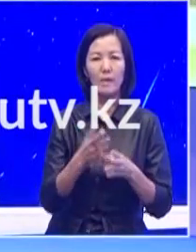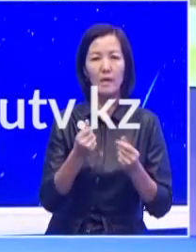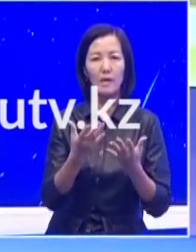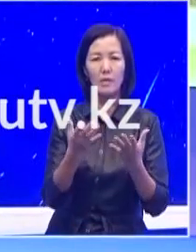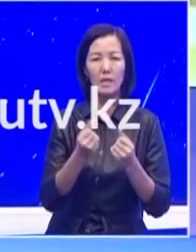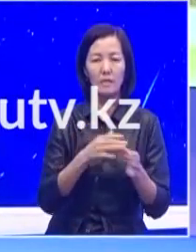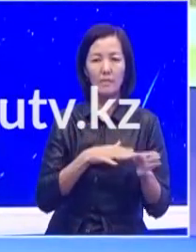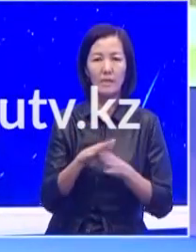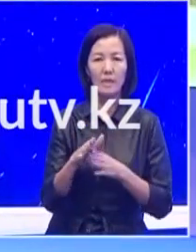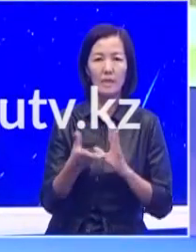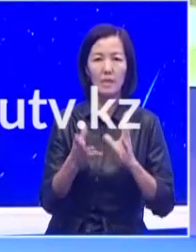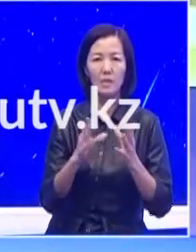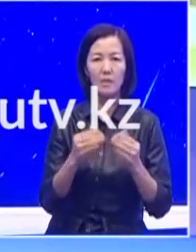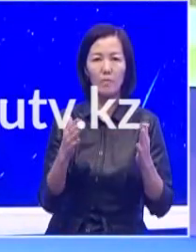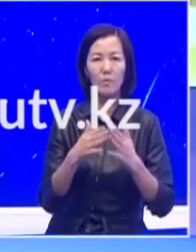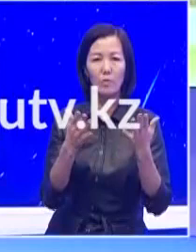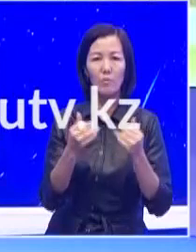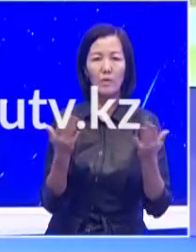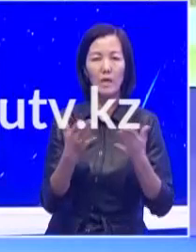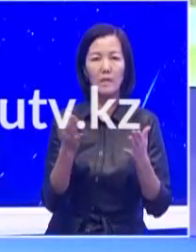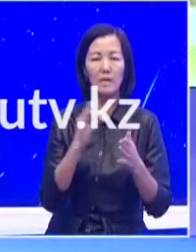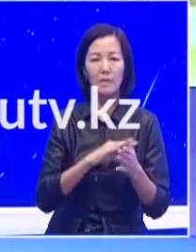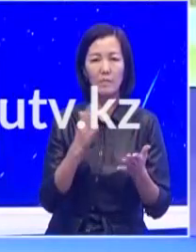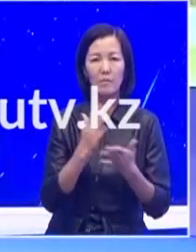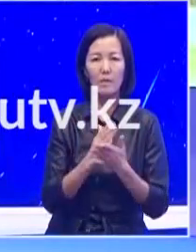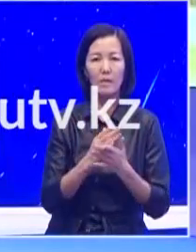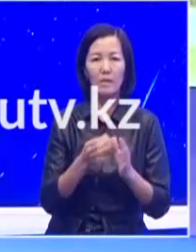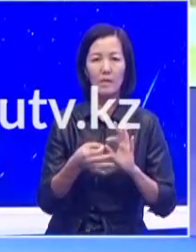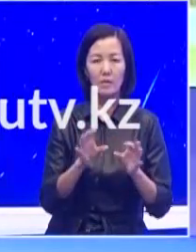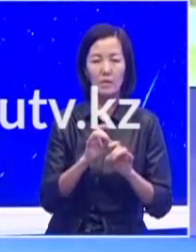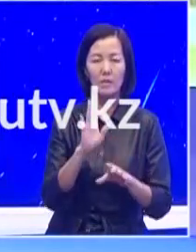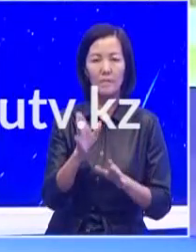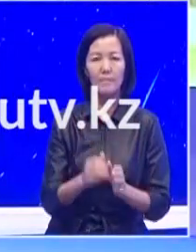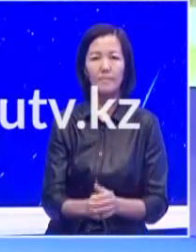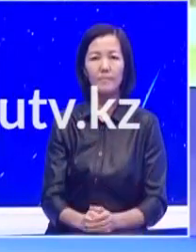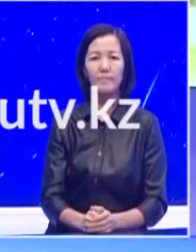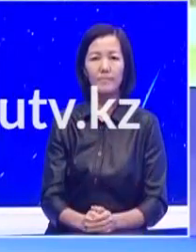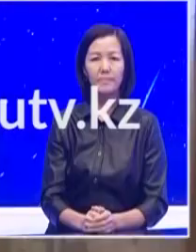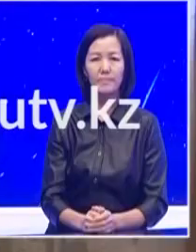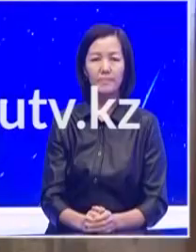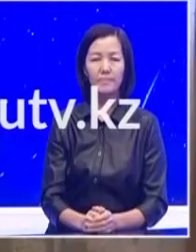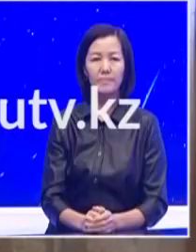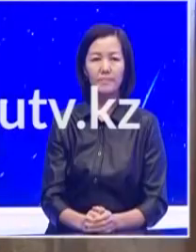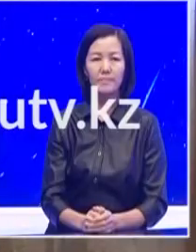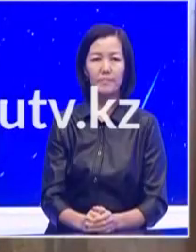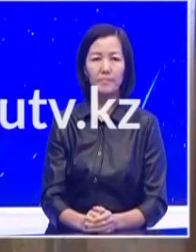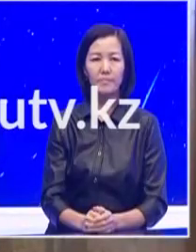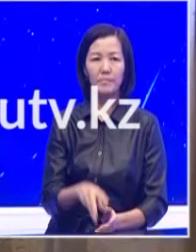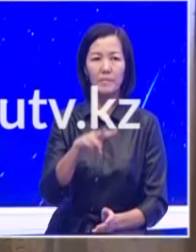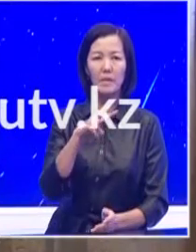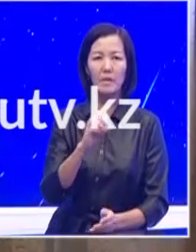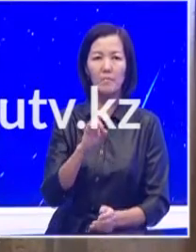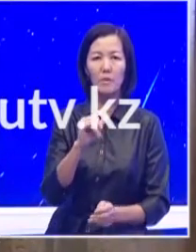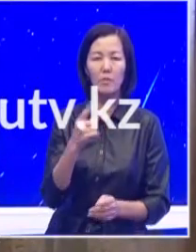алып, іске асырған. Жалпы үйлі болудың қандай тиімді жолдары бар, келесі сюжеттен білейік. Меруерт